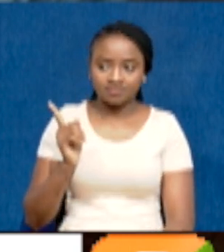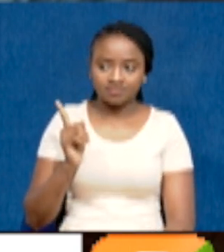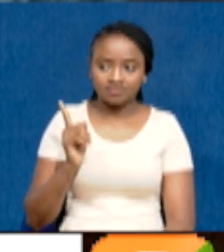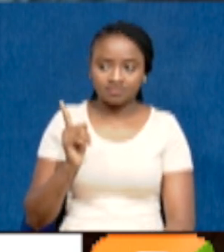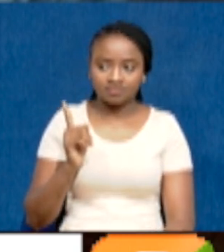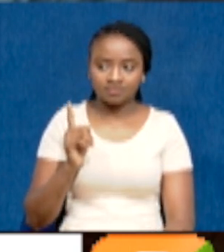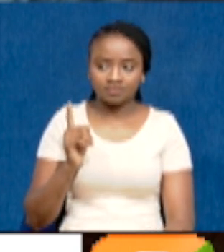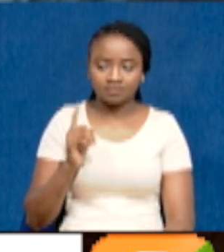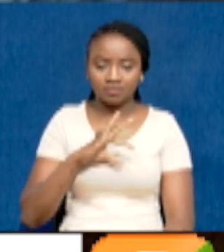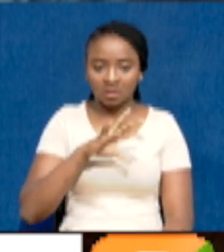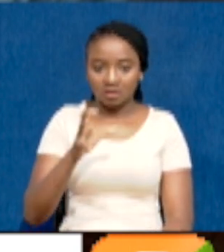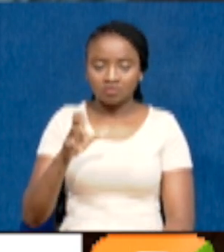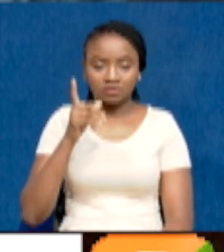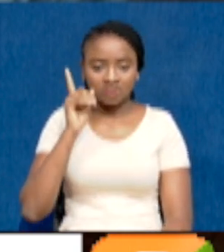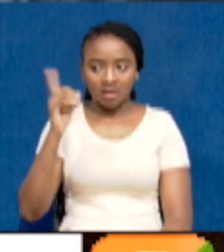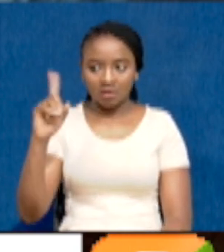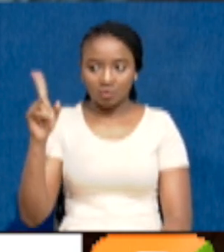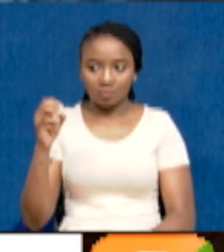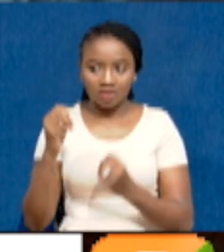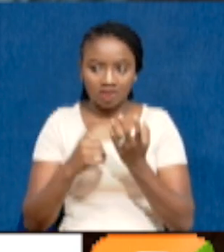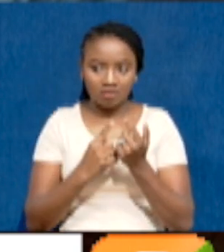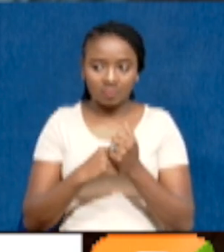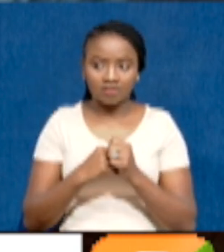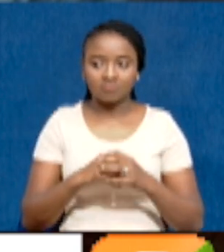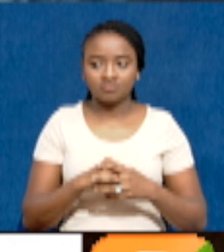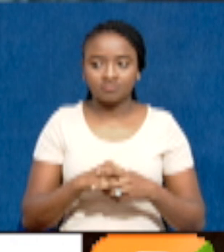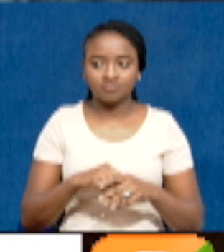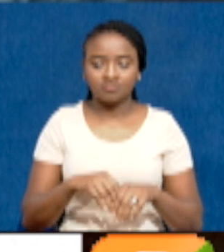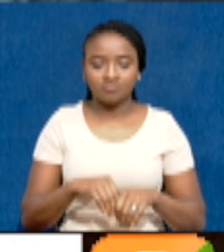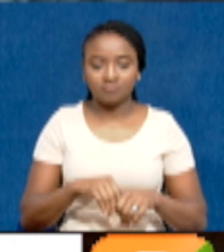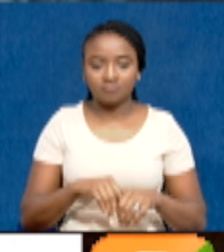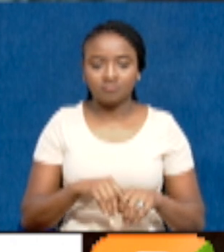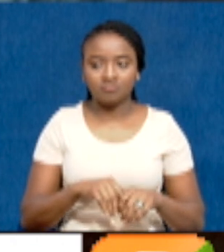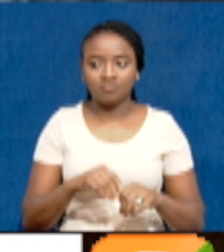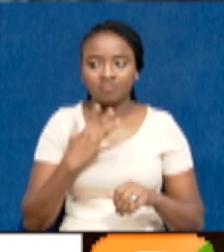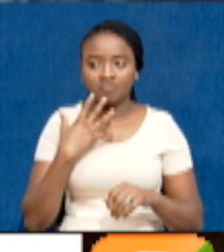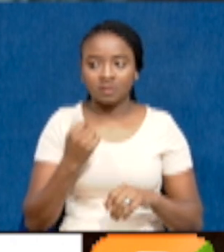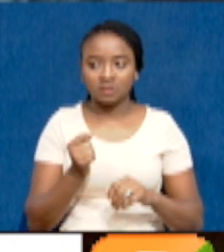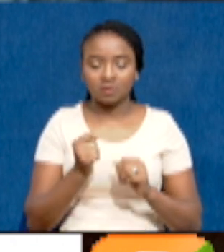395,322, huku kaunti ya Nairobi IEBC inalenga